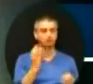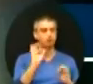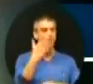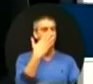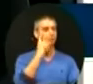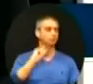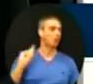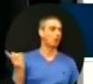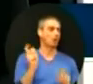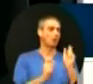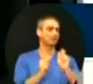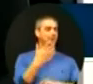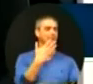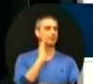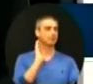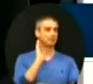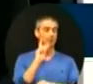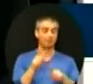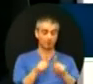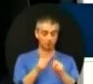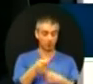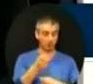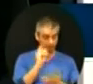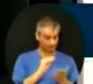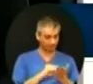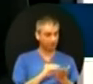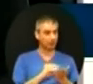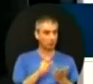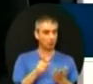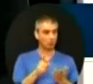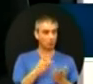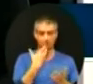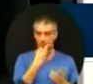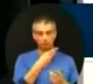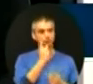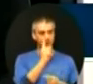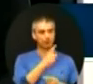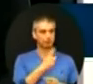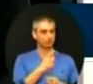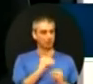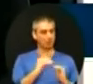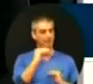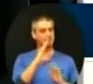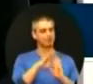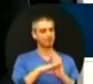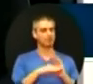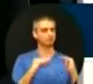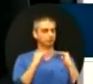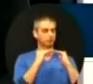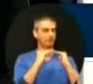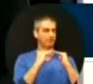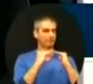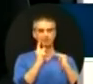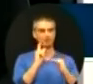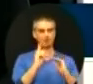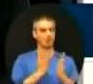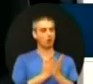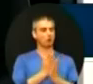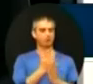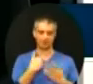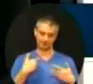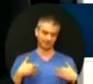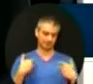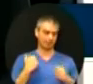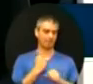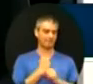לאומי של כל אזרחי המדינה, ואותו חקלאי שצריך לגדל את התפוח, אז הוא צריך בוודאי לגדל אותם בתנאים שווים והוגנים. אז אני